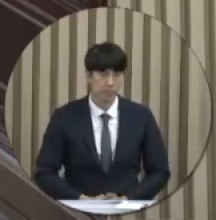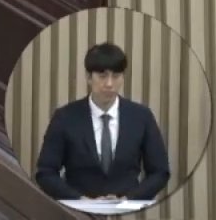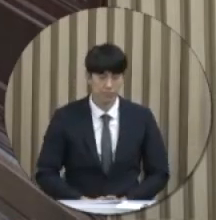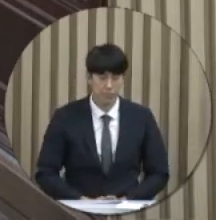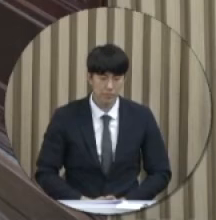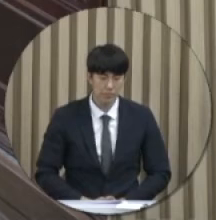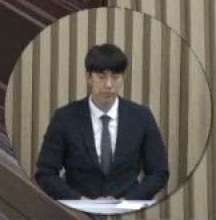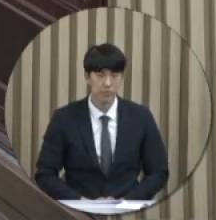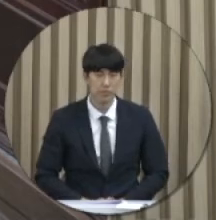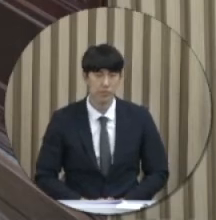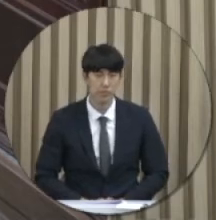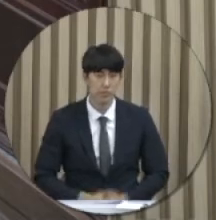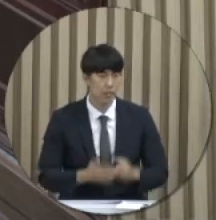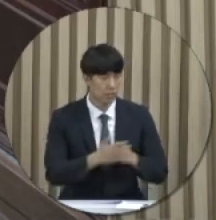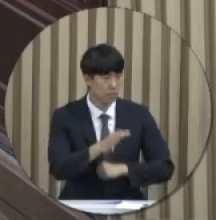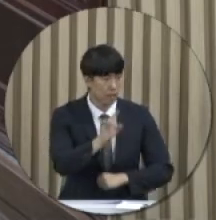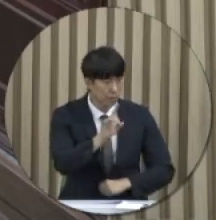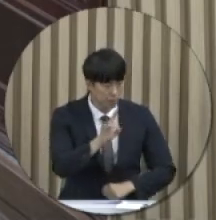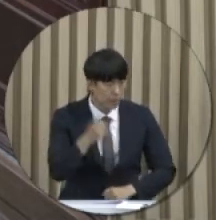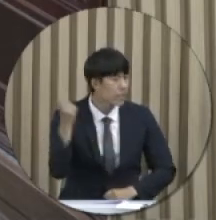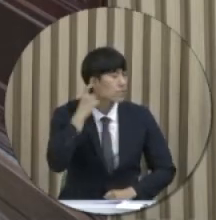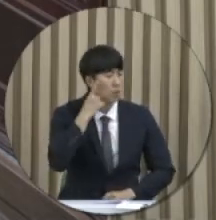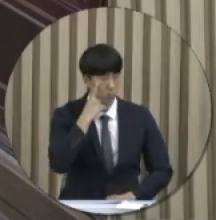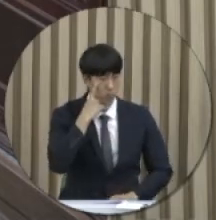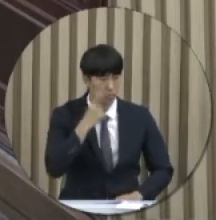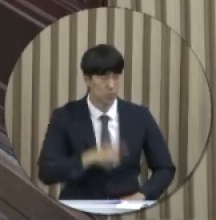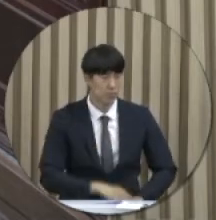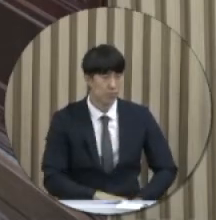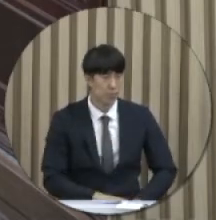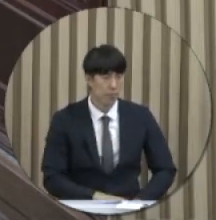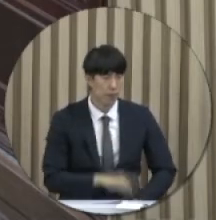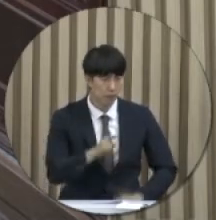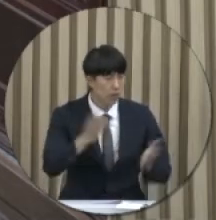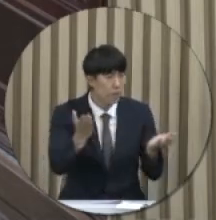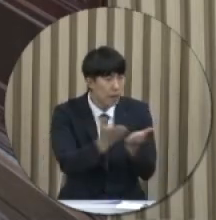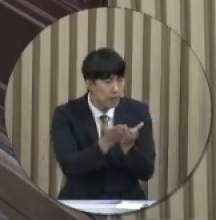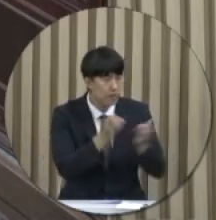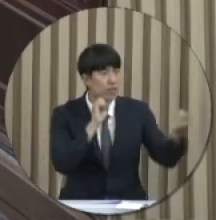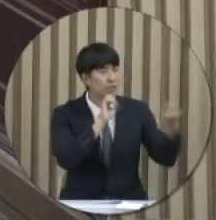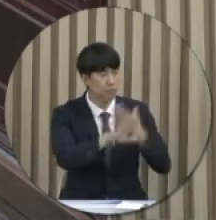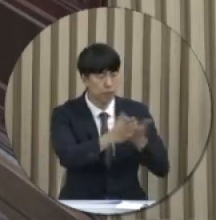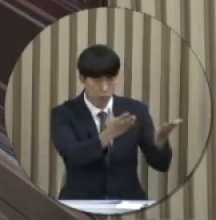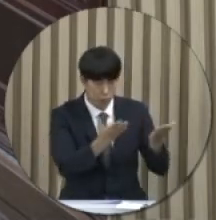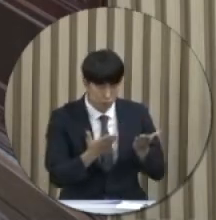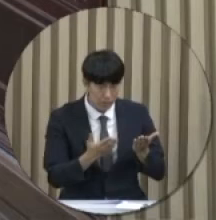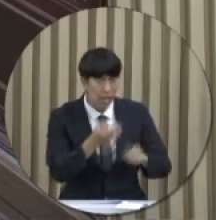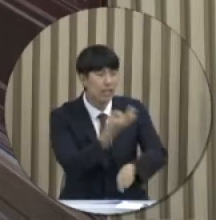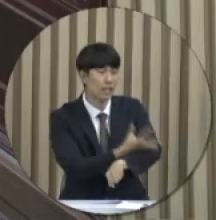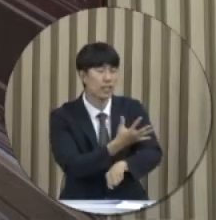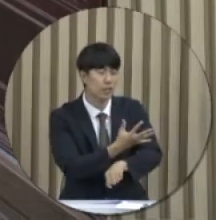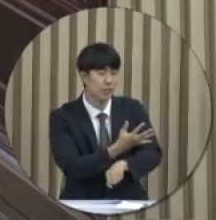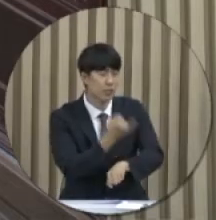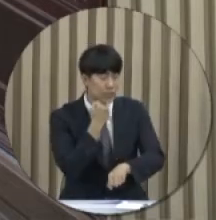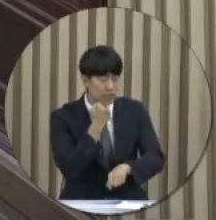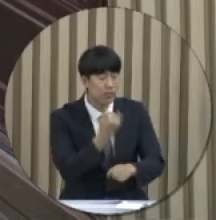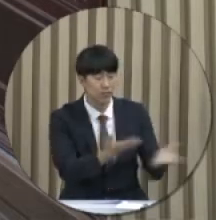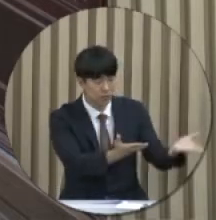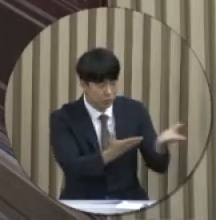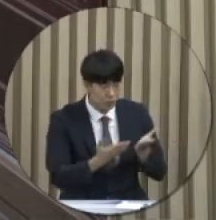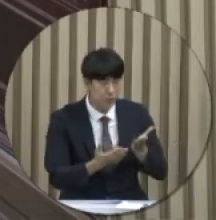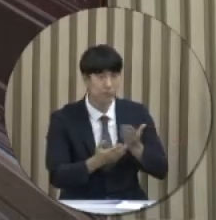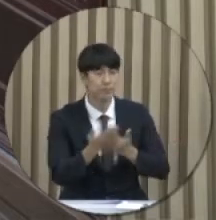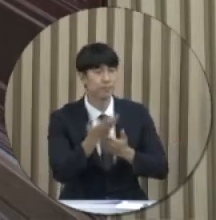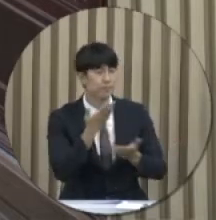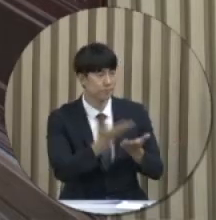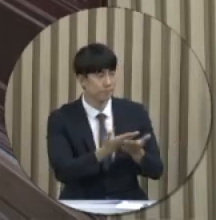부분이니까요. 한번 좀 들어보시고 거기에 맞는 좀 답을 간략하게라도 이렇게 좀 부탁을 좀